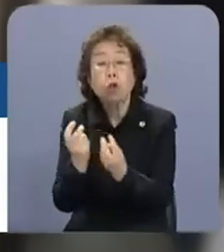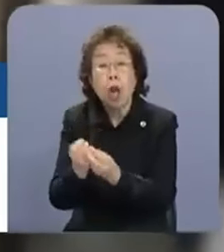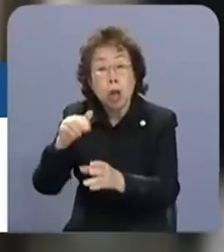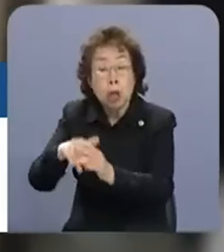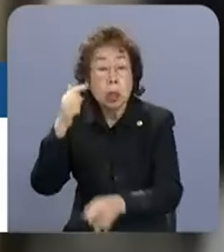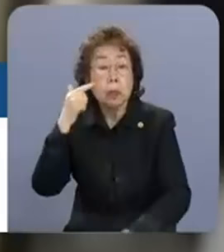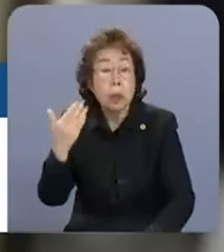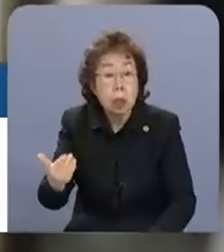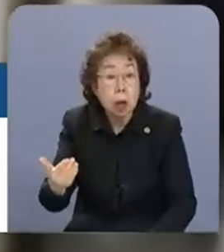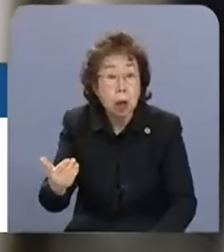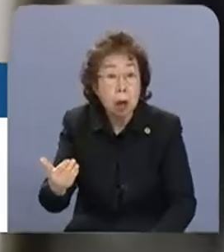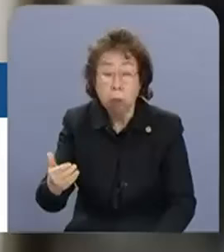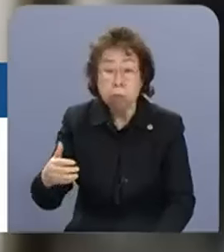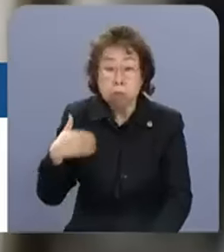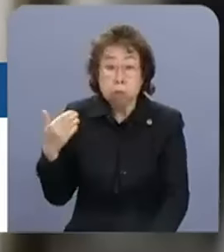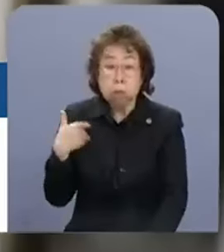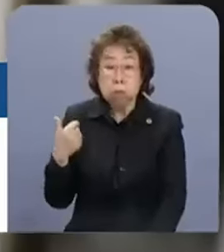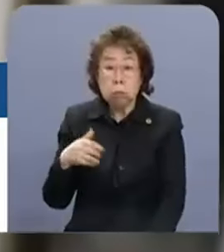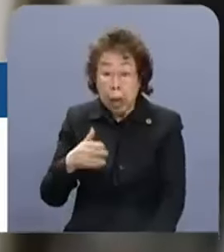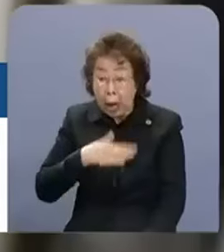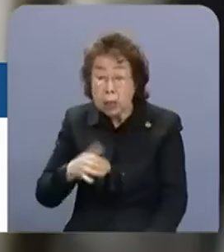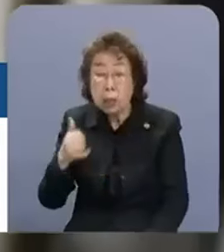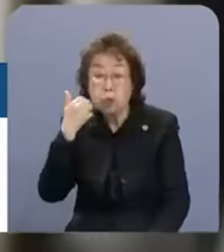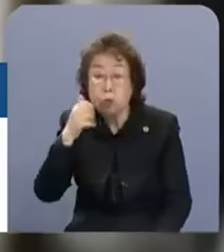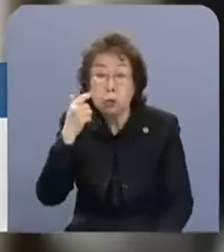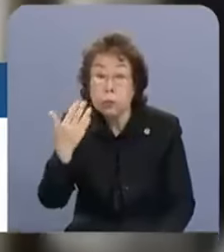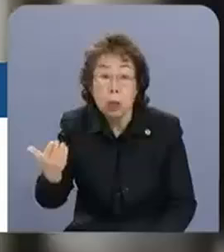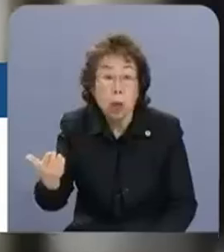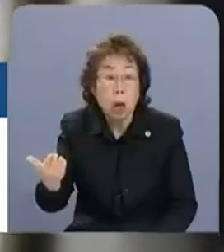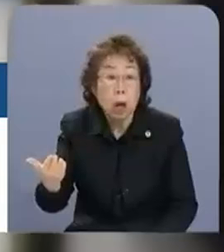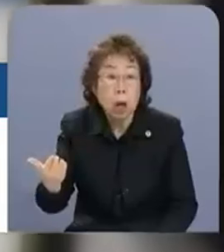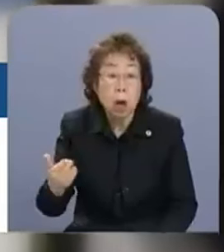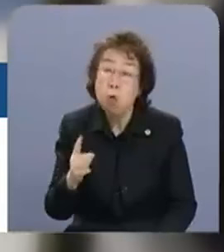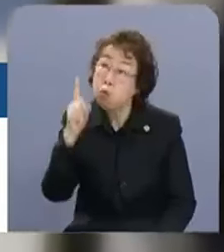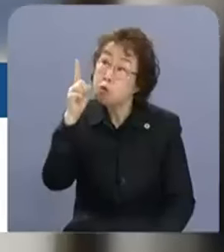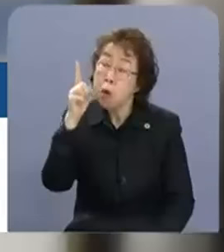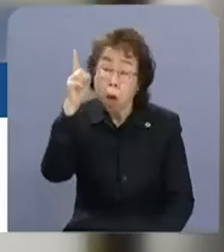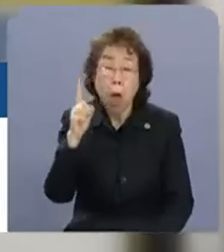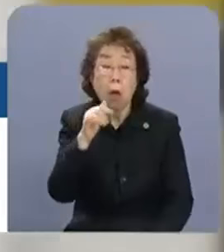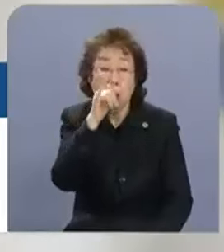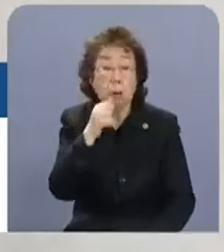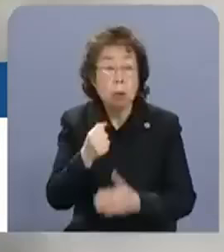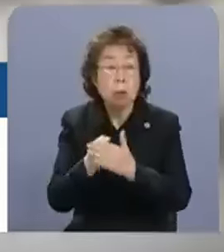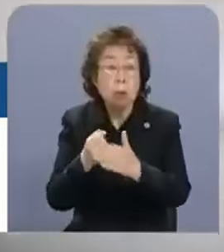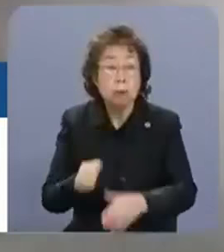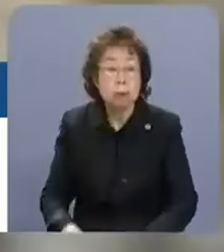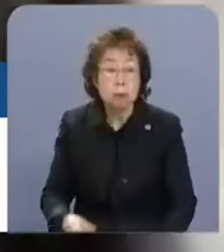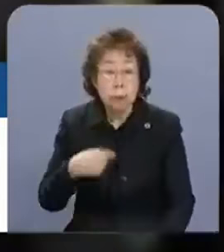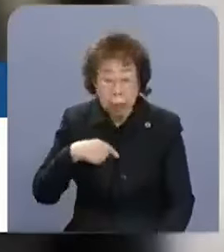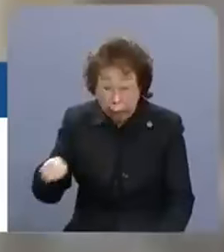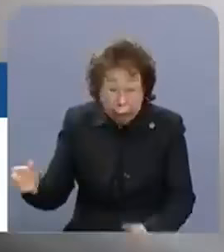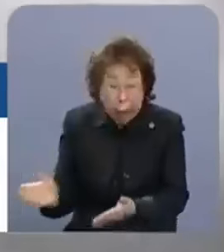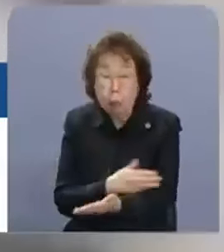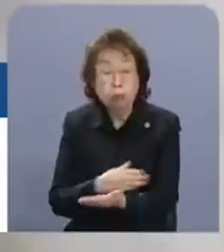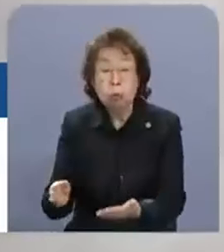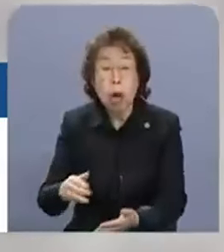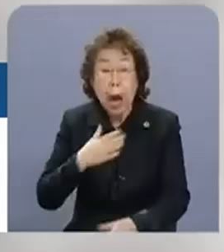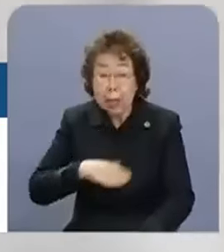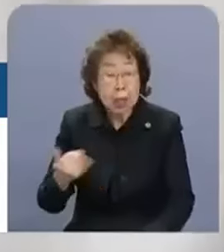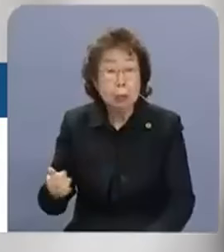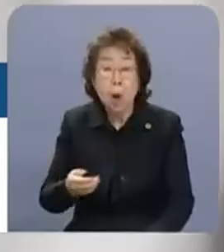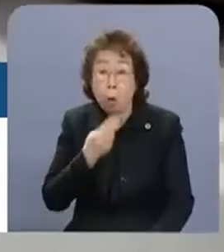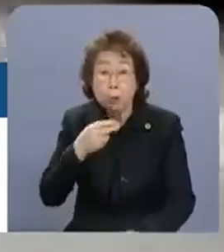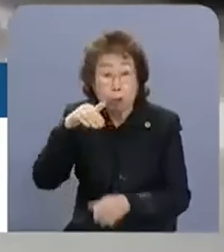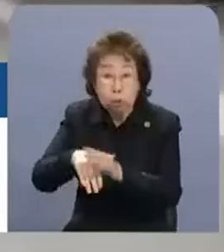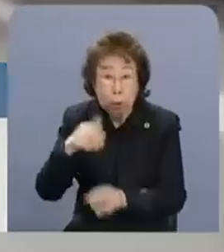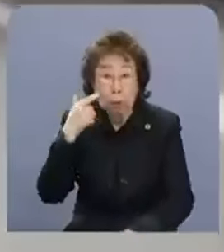저는 잘 모르겠어요. 지금 여기 아시는 분은 누구예요? 지금 위에 계시죠. 저는 오늘 처음 알바예요. 그럼 여기 아무도 아시는 분 없이 투표하고 있는